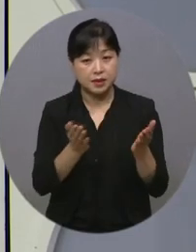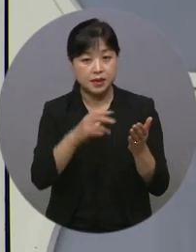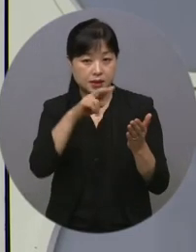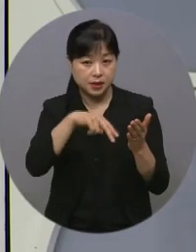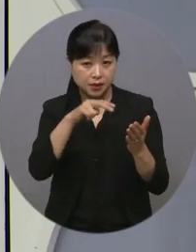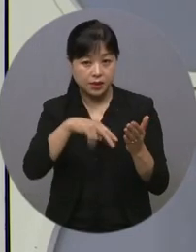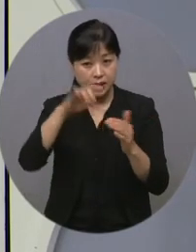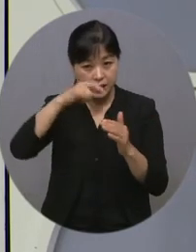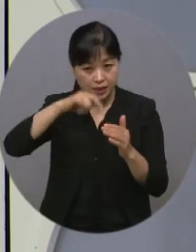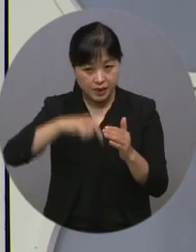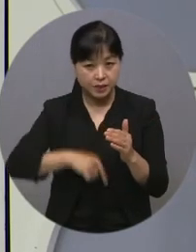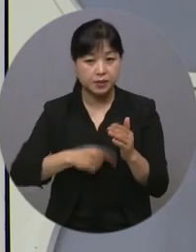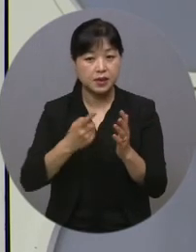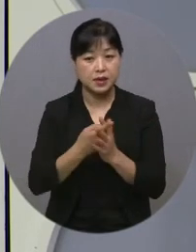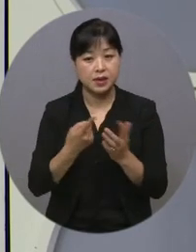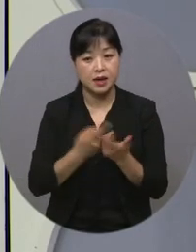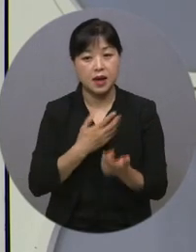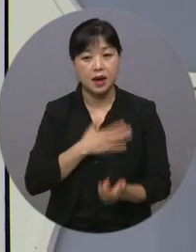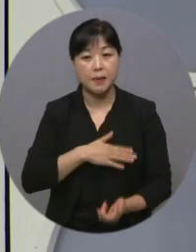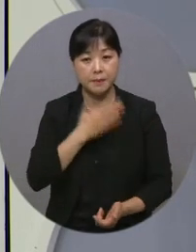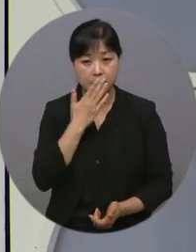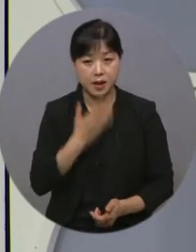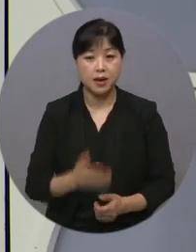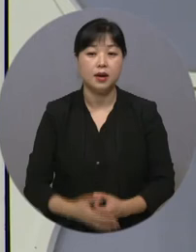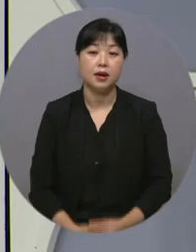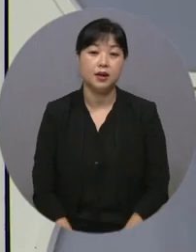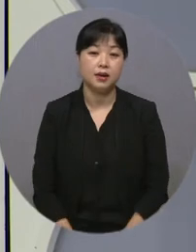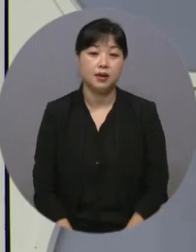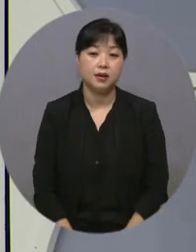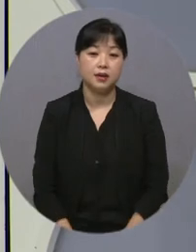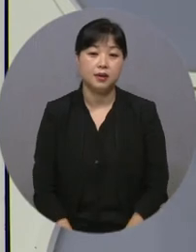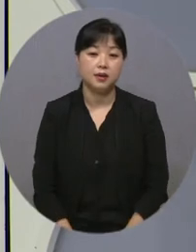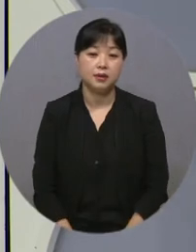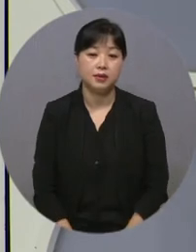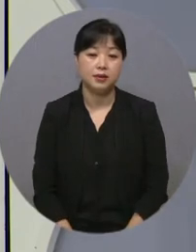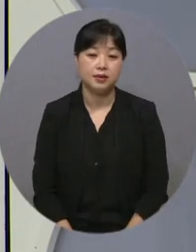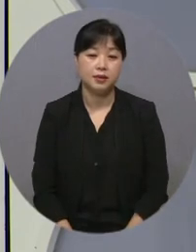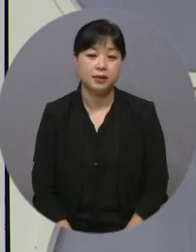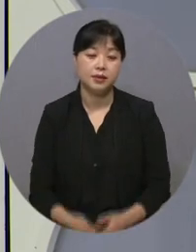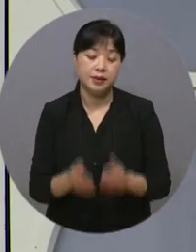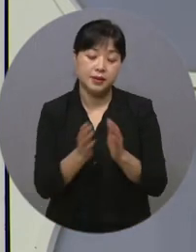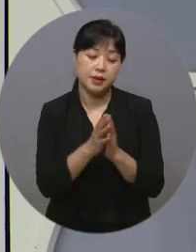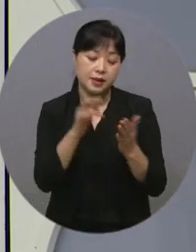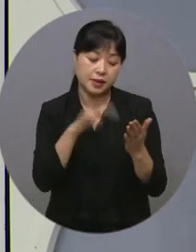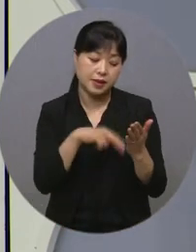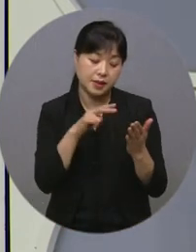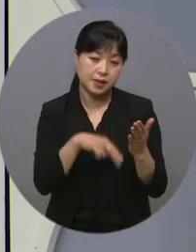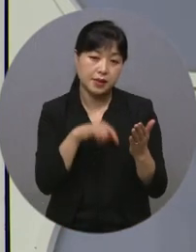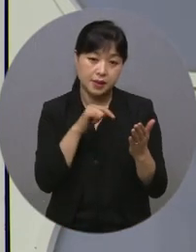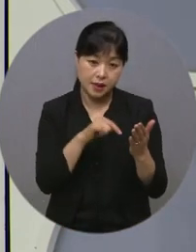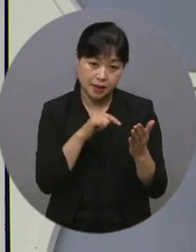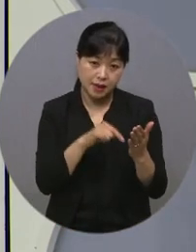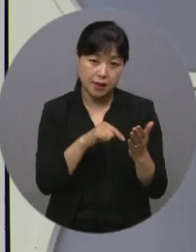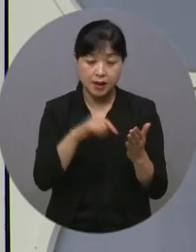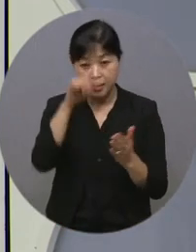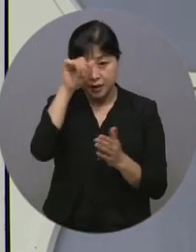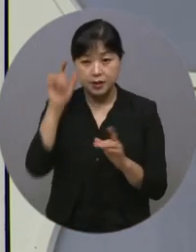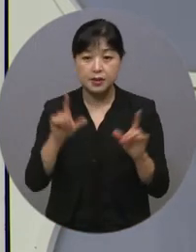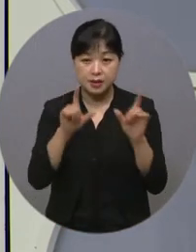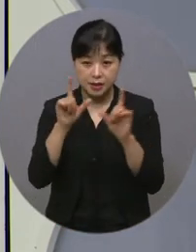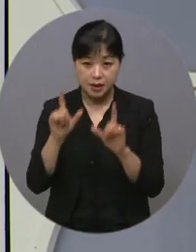거에 깊이를 알 수가 있습니다. 그래서 책 읽기가 정말